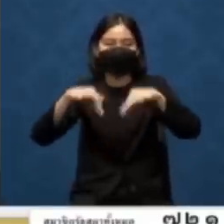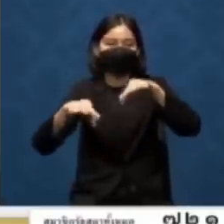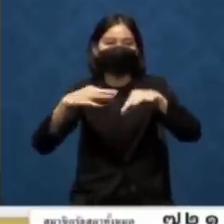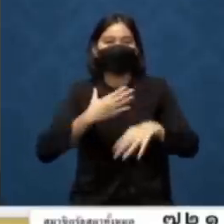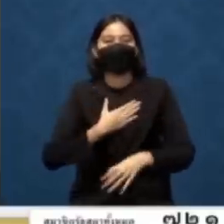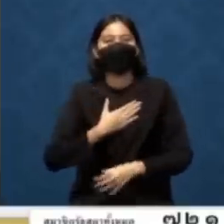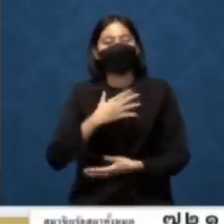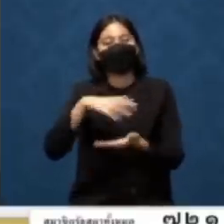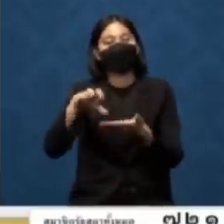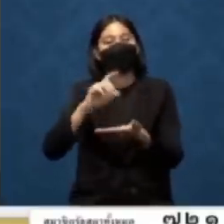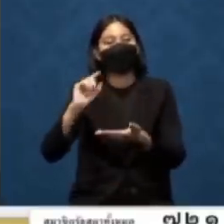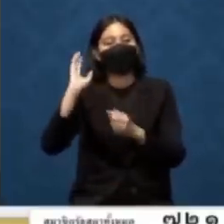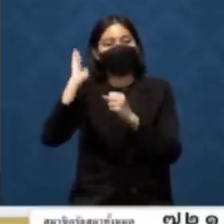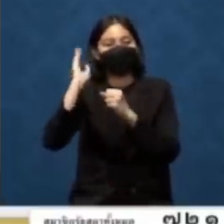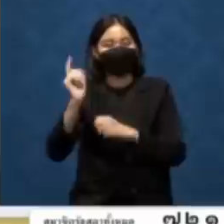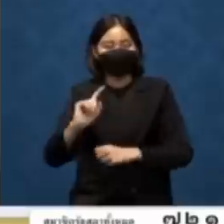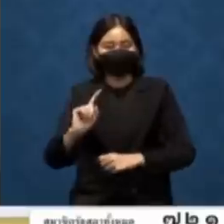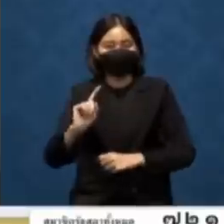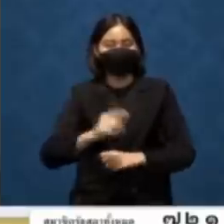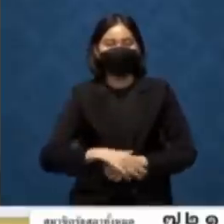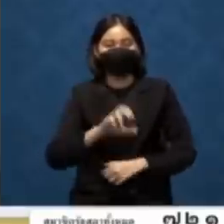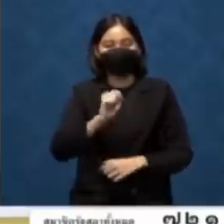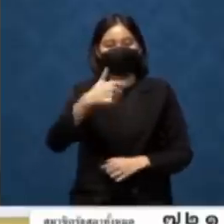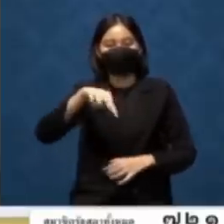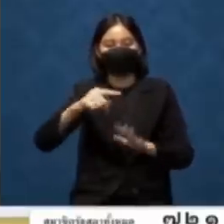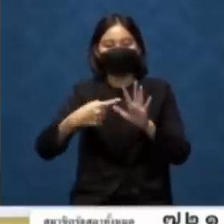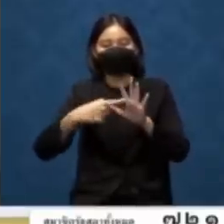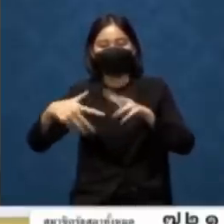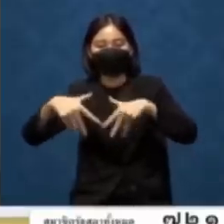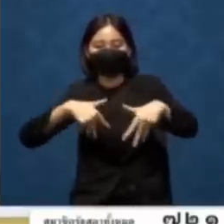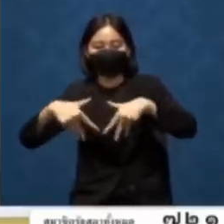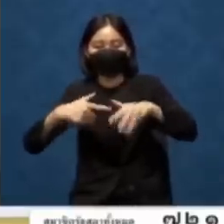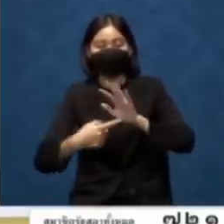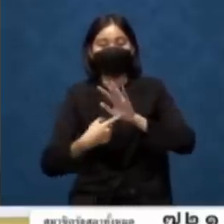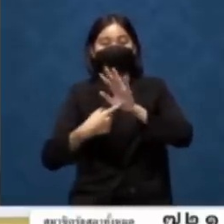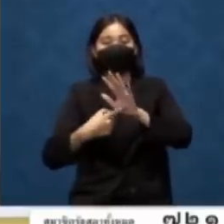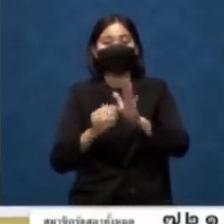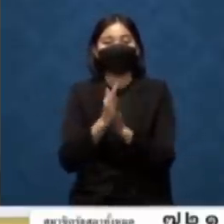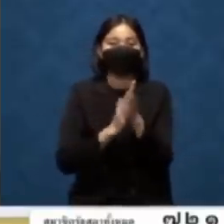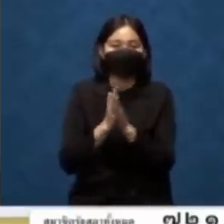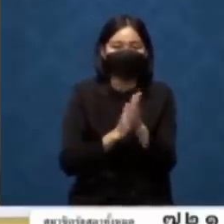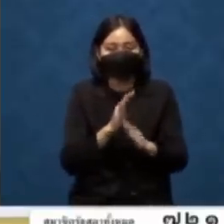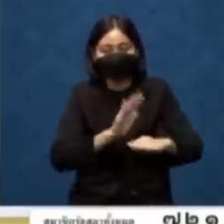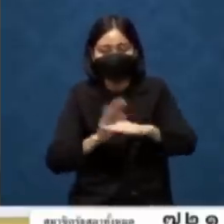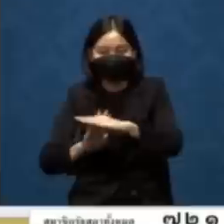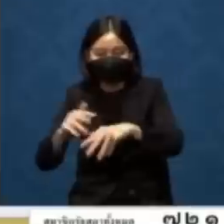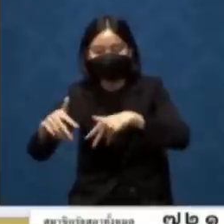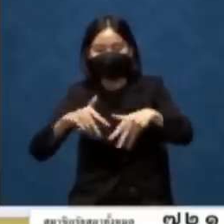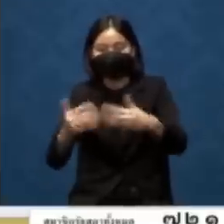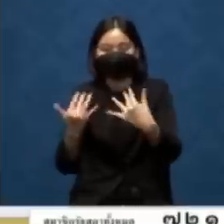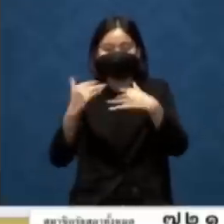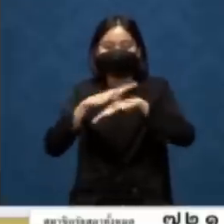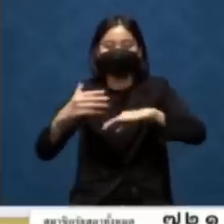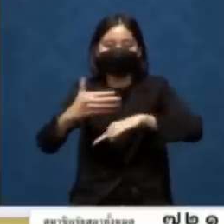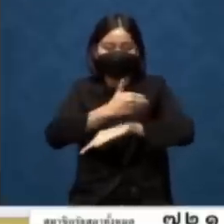นทแบบนี้ครัว่า สภาพลเมืท้องถึงเป็นตัแบบทใช้กัหลายที่นะครับและเป็ตัวกระตุ้นใหพลเมืองเขามามส่นร่วมใทกเมือง